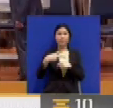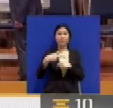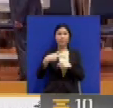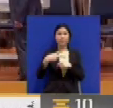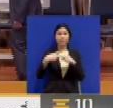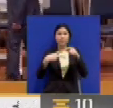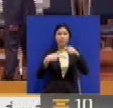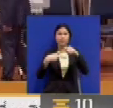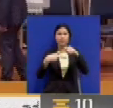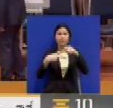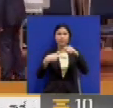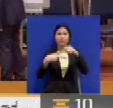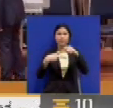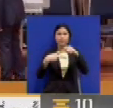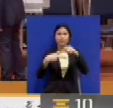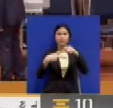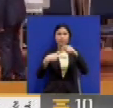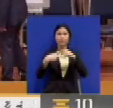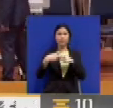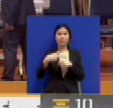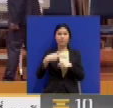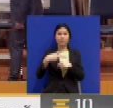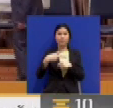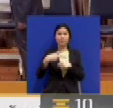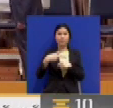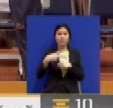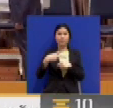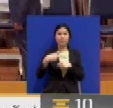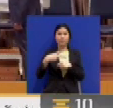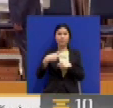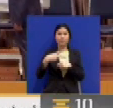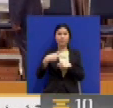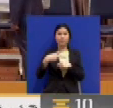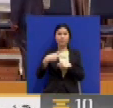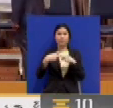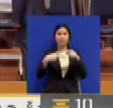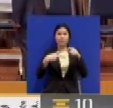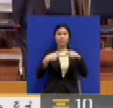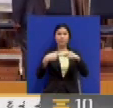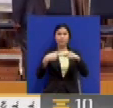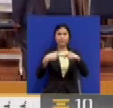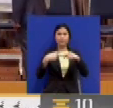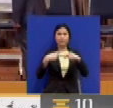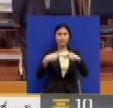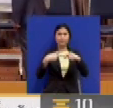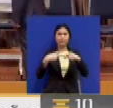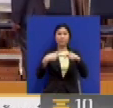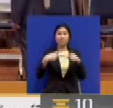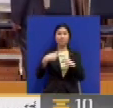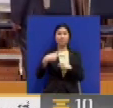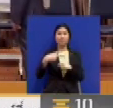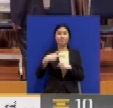าะ ไม่ต้องมีโควต้าพิเศษ สมประโยชน์ด้วยกันทุกฝ่ายมันจะมีโควต้าพิเศษด้วยกันทุกฝ่ายนะทุกก็นี่อย่างนี้ถึงว่